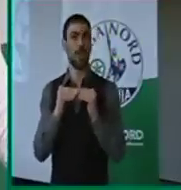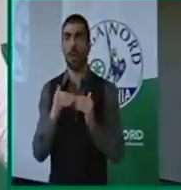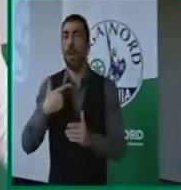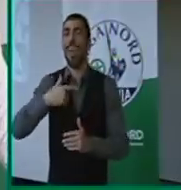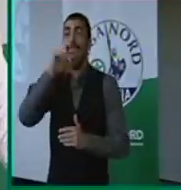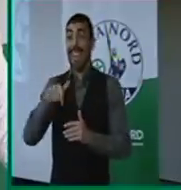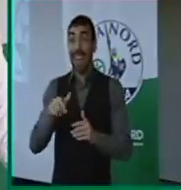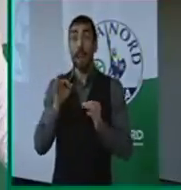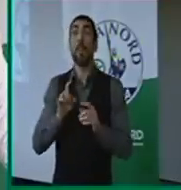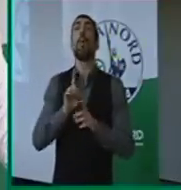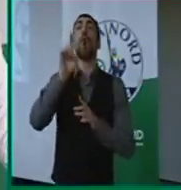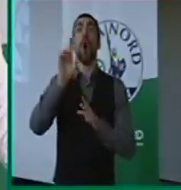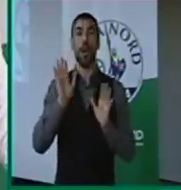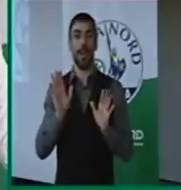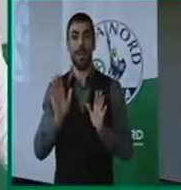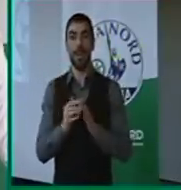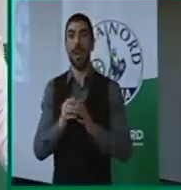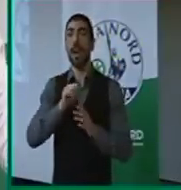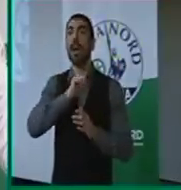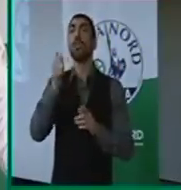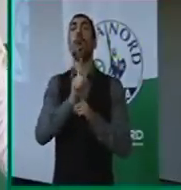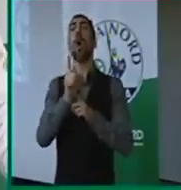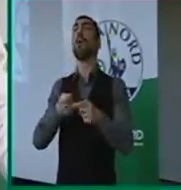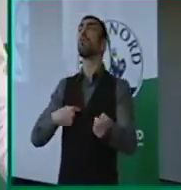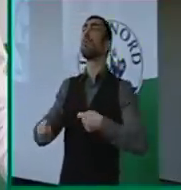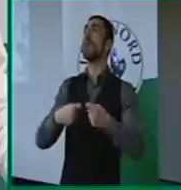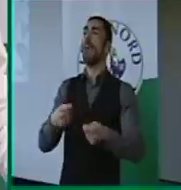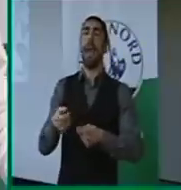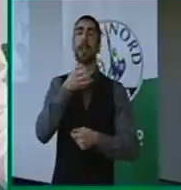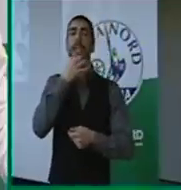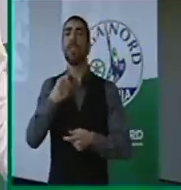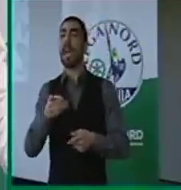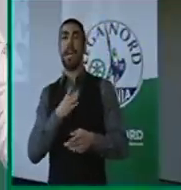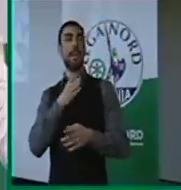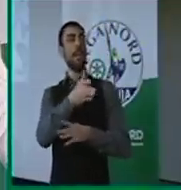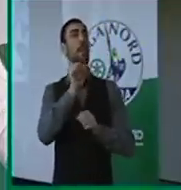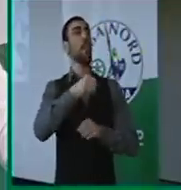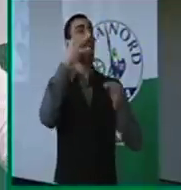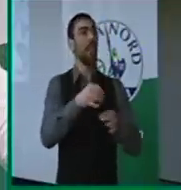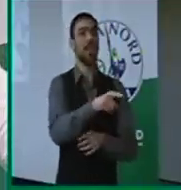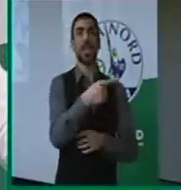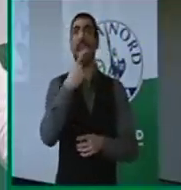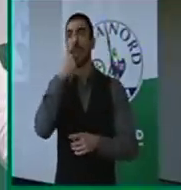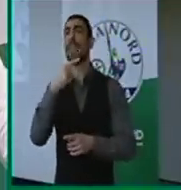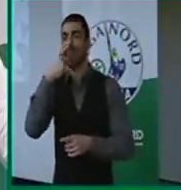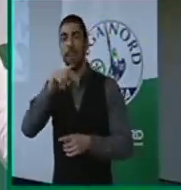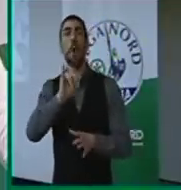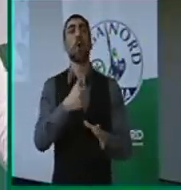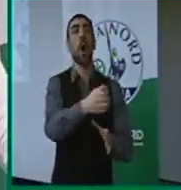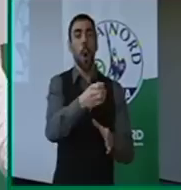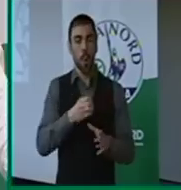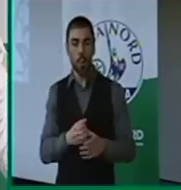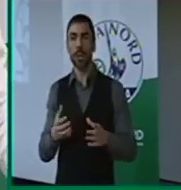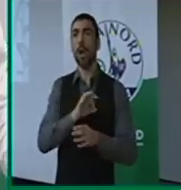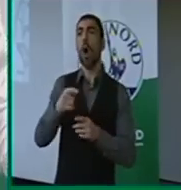Nord in particolare devono diventare solo un supermercato dove voi siete liberi di decidere Che tipo di yogurt comprare Che tipo di